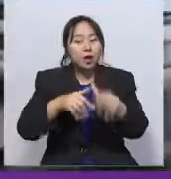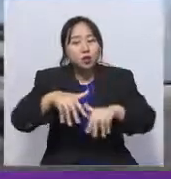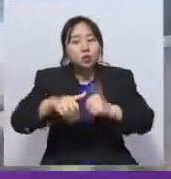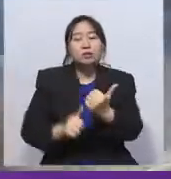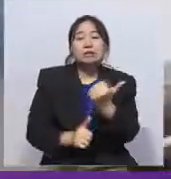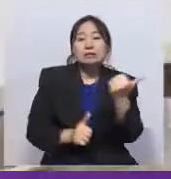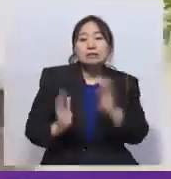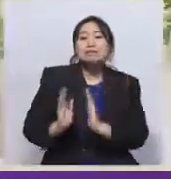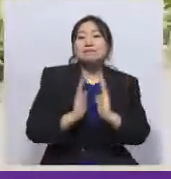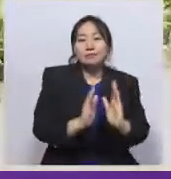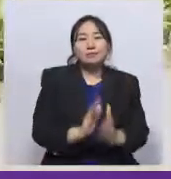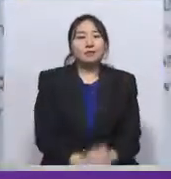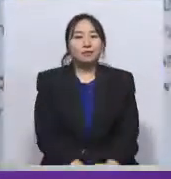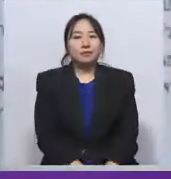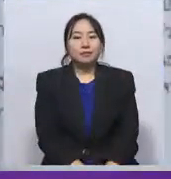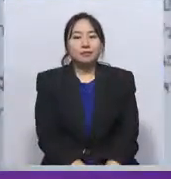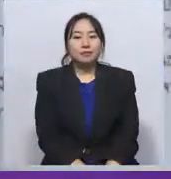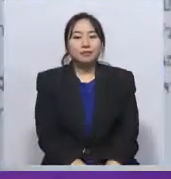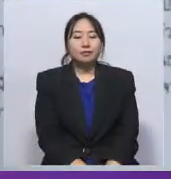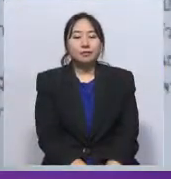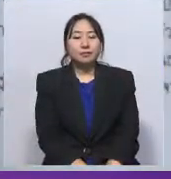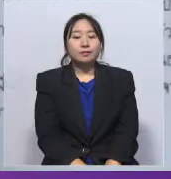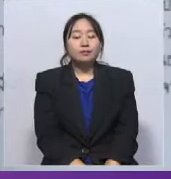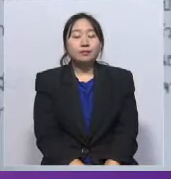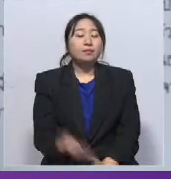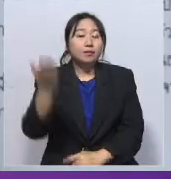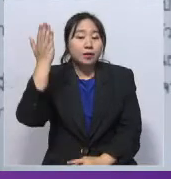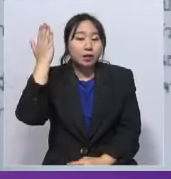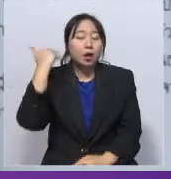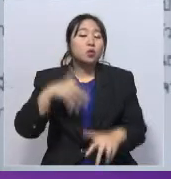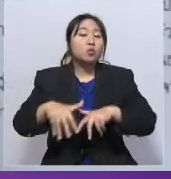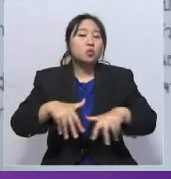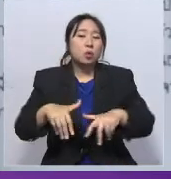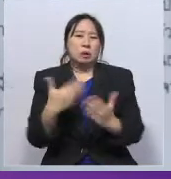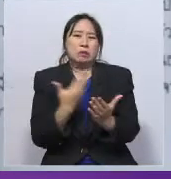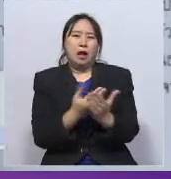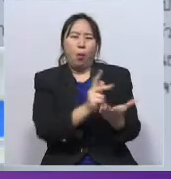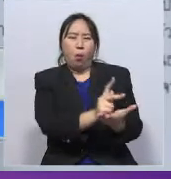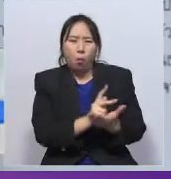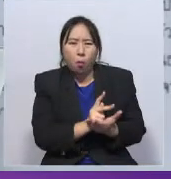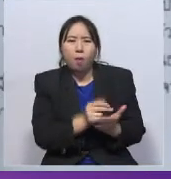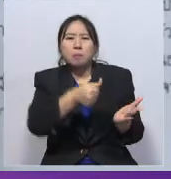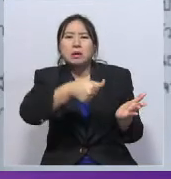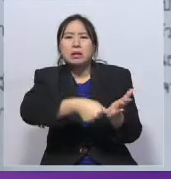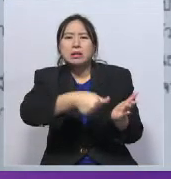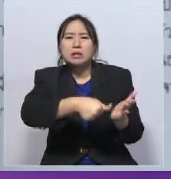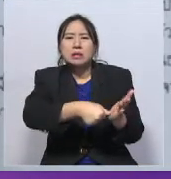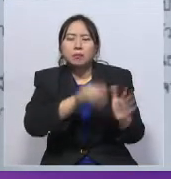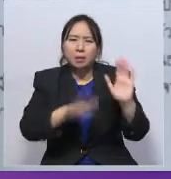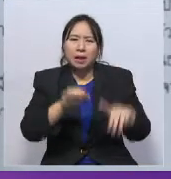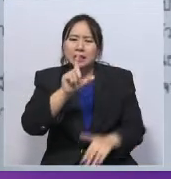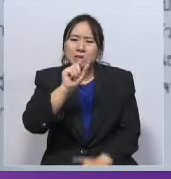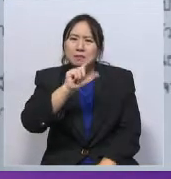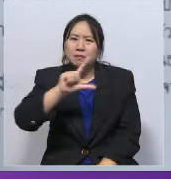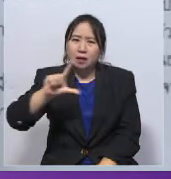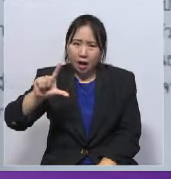นอีกหลายๆแห่งค่ะ จากเมื่อตอนนั้นชุมชนเป็นหนี้อยู่ประมาณ20ล้านในการเก็บ